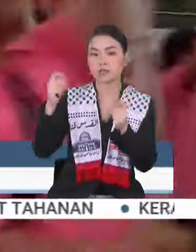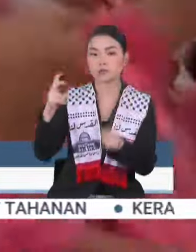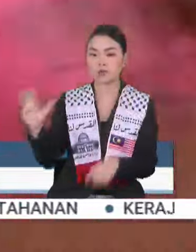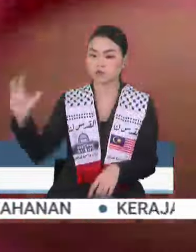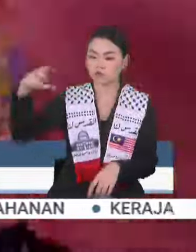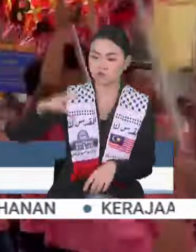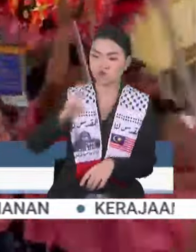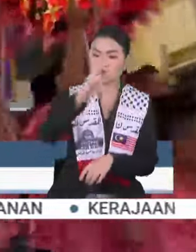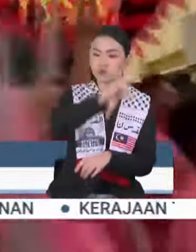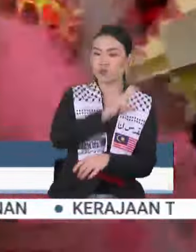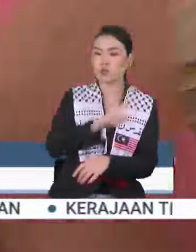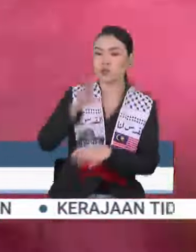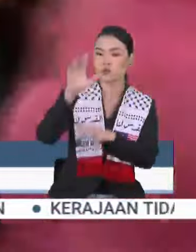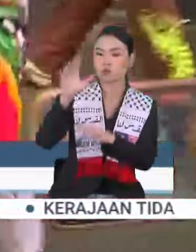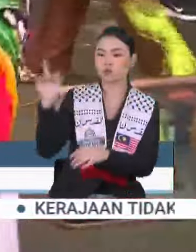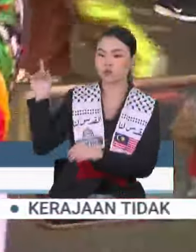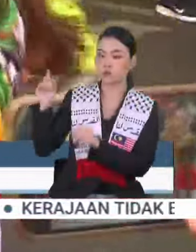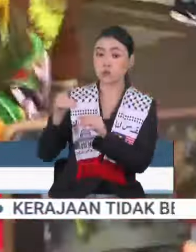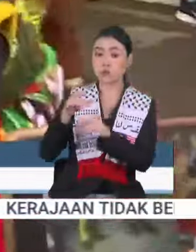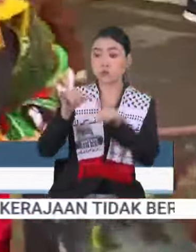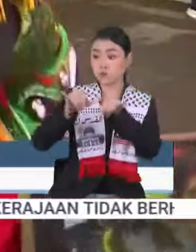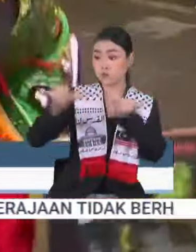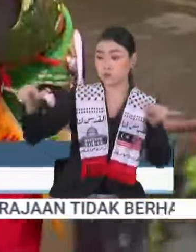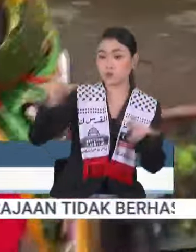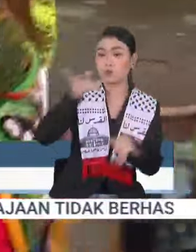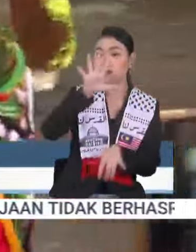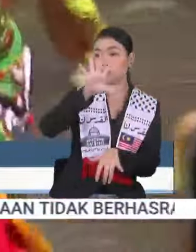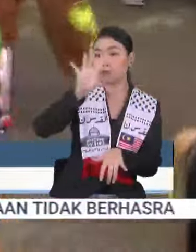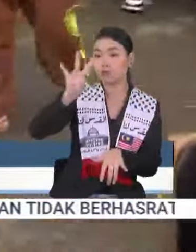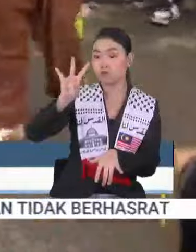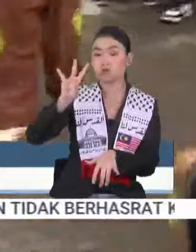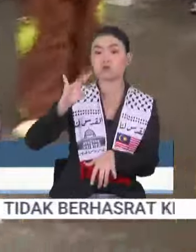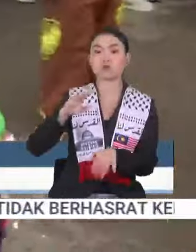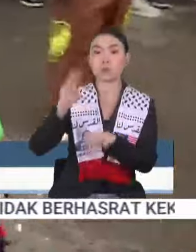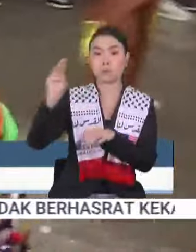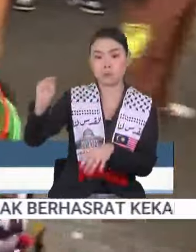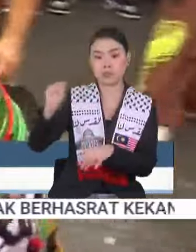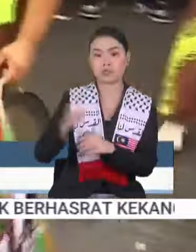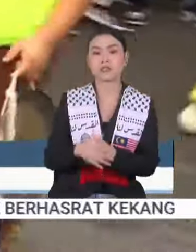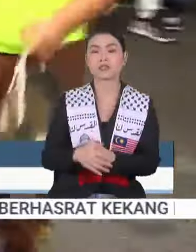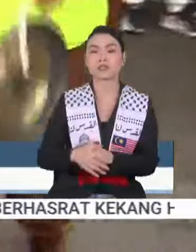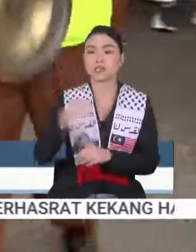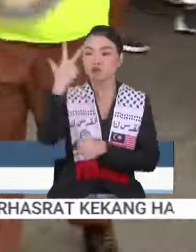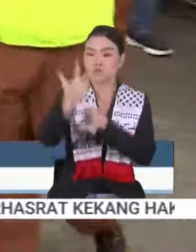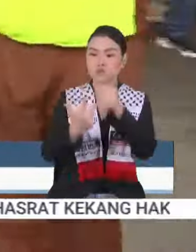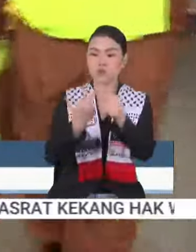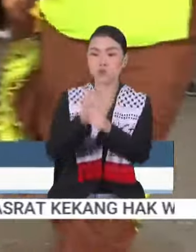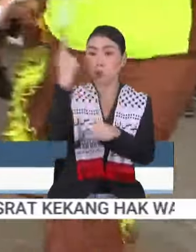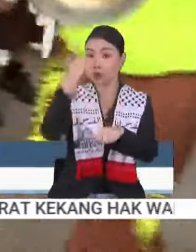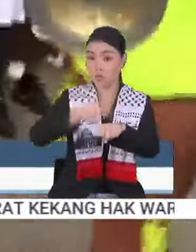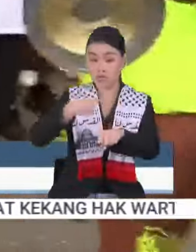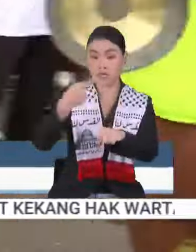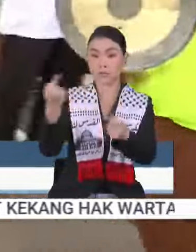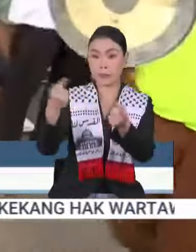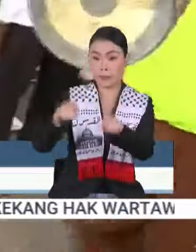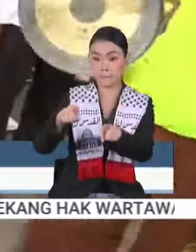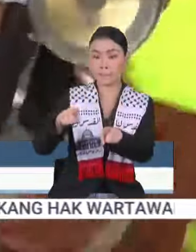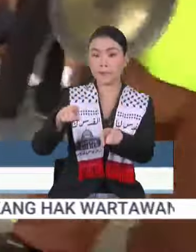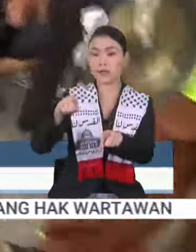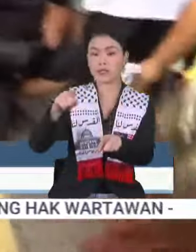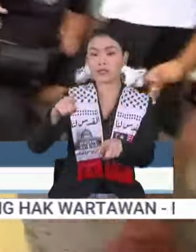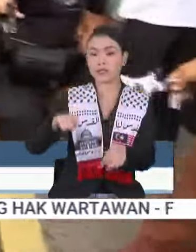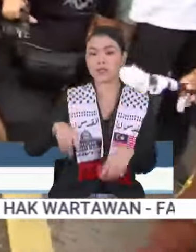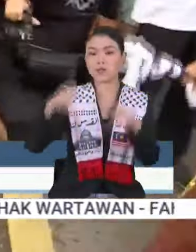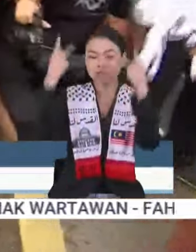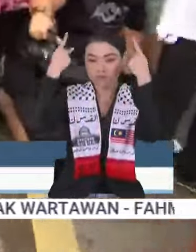sepanjang 6.7 me hadir menyaksikan acara yang diadakan tiga tahun sekali itu timbalan Premier Datuk Amar